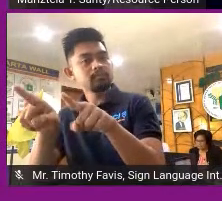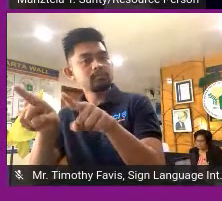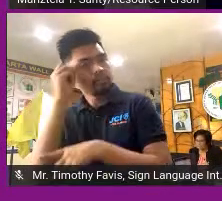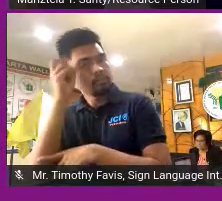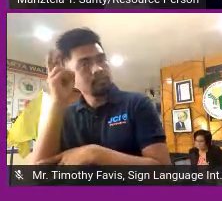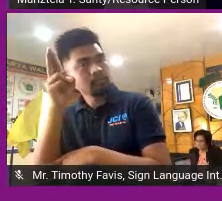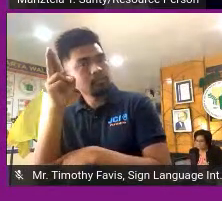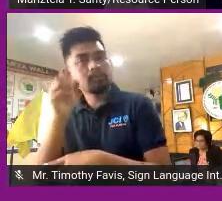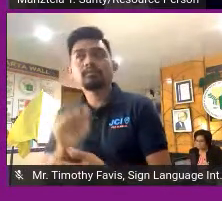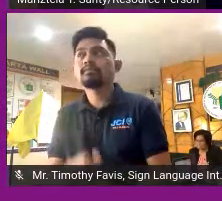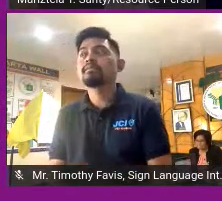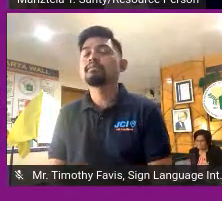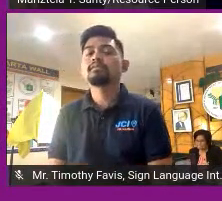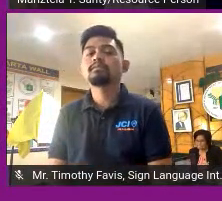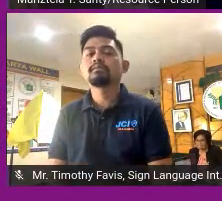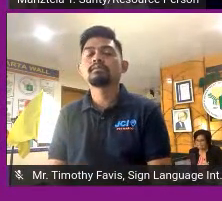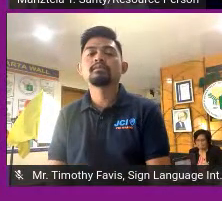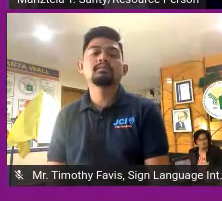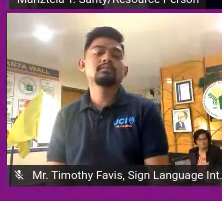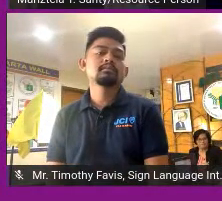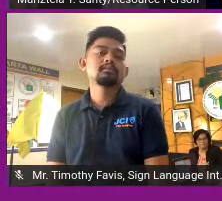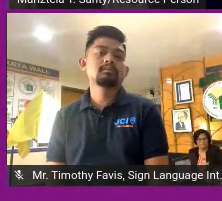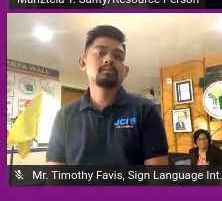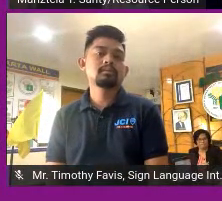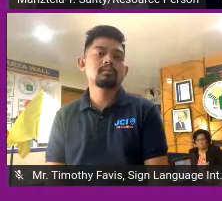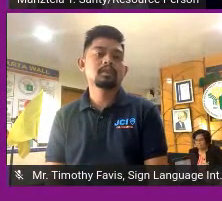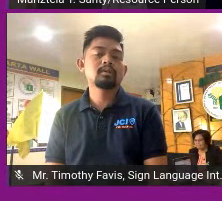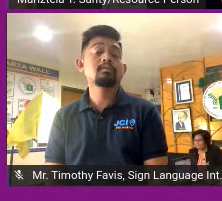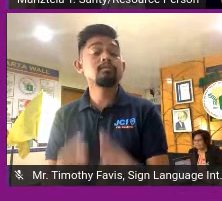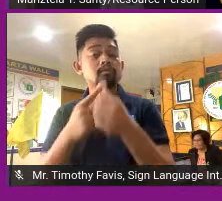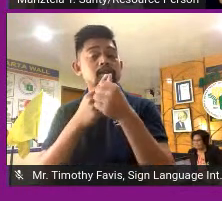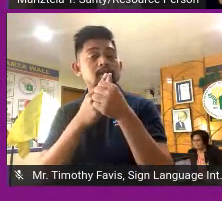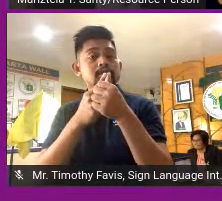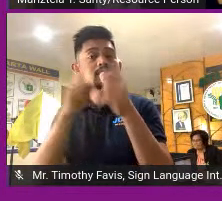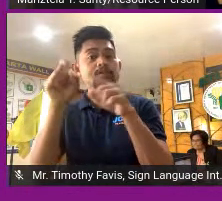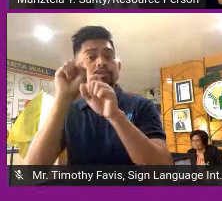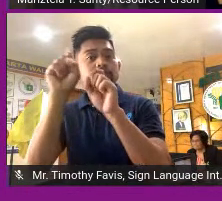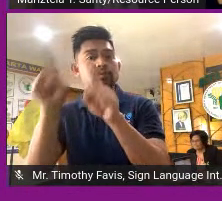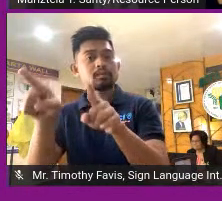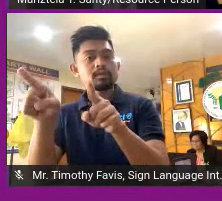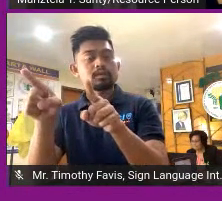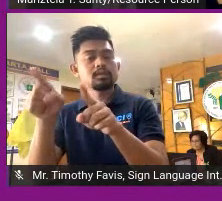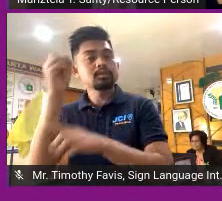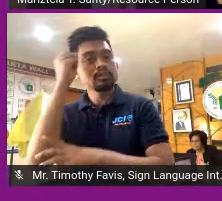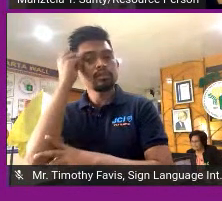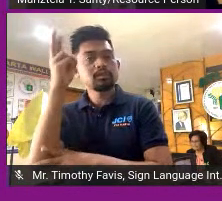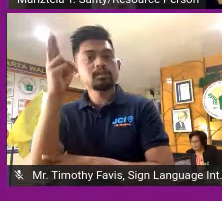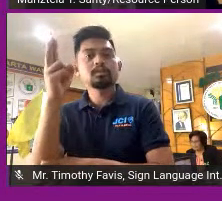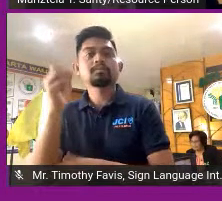Kailangan talaga. Okay po, ma'am. Ang unang tanong po ni sir dito po.